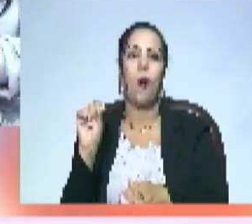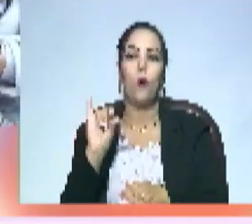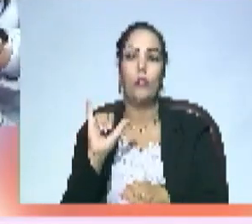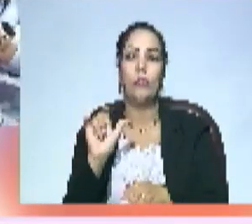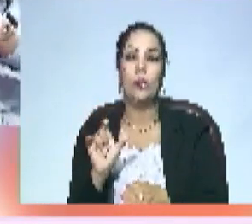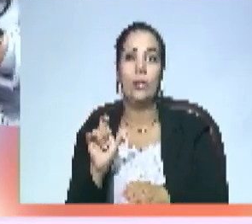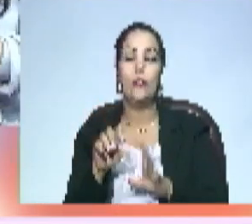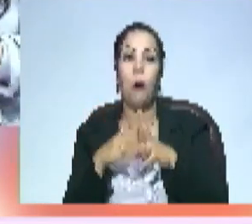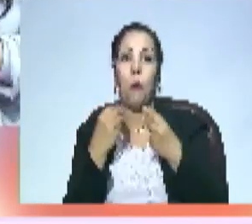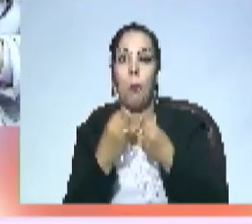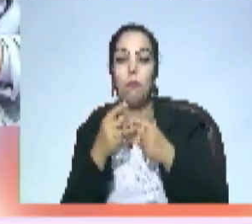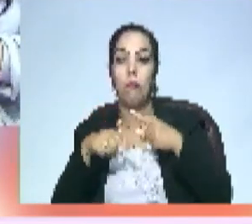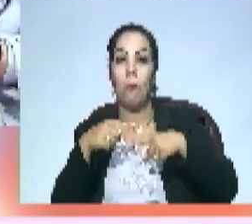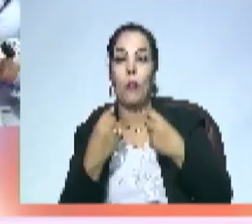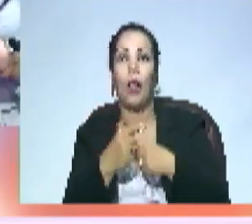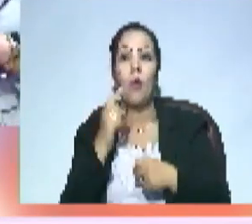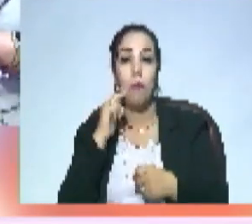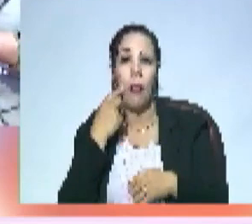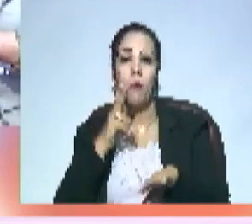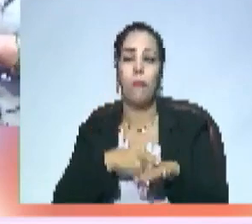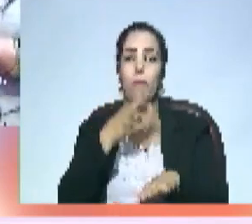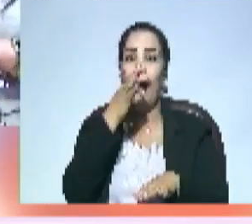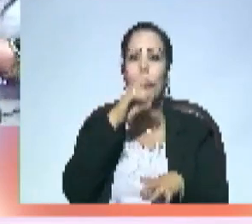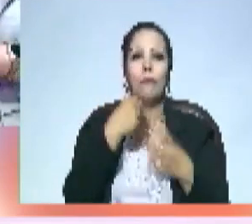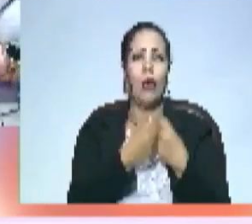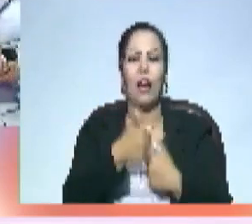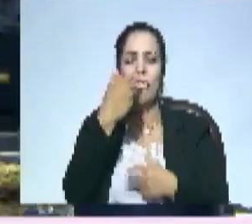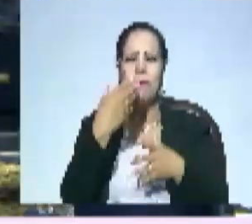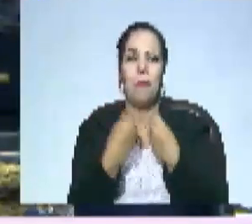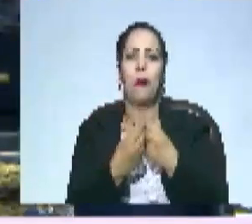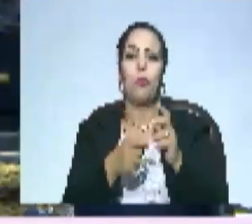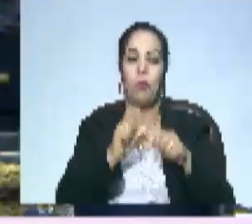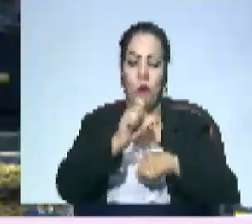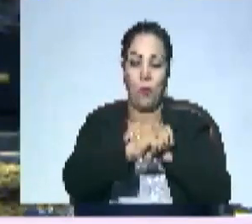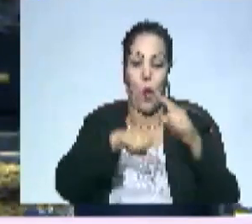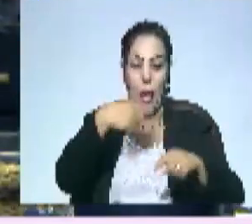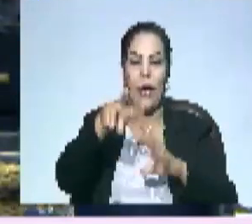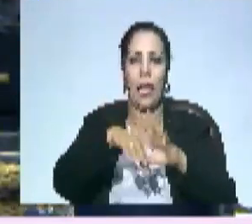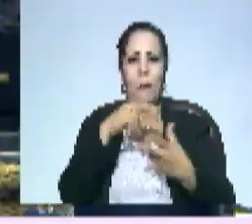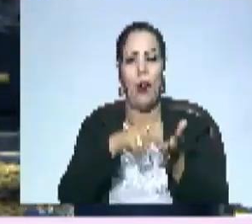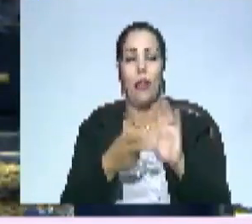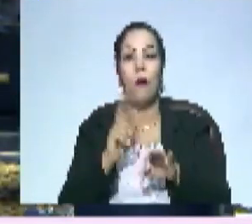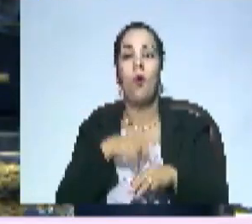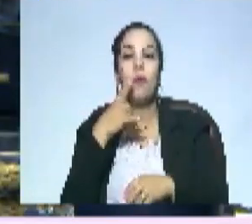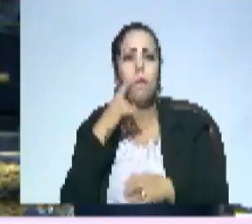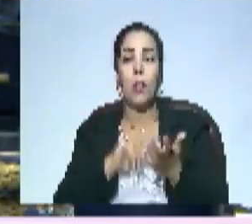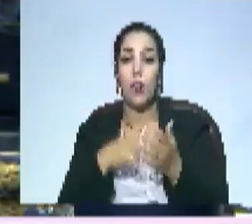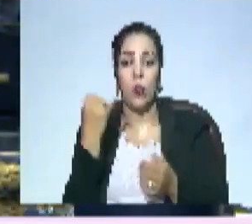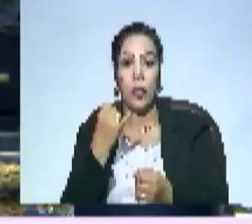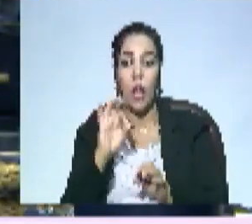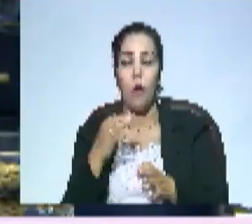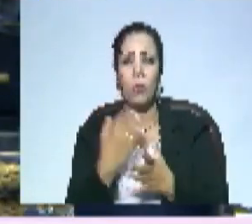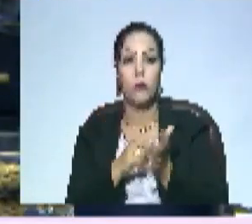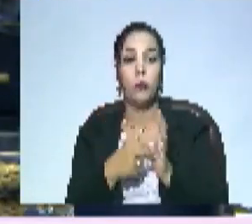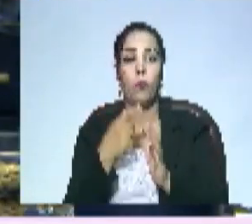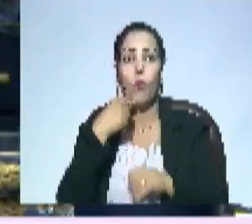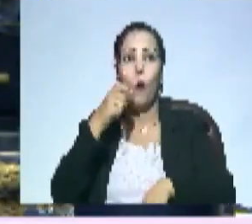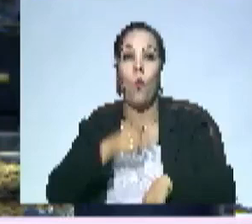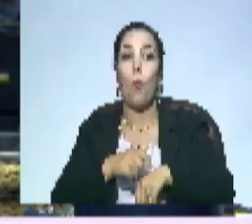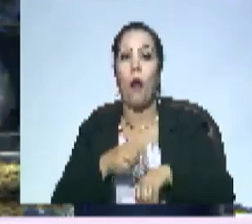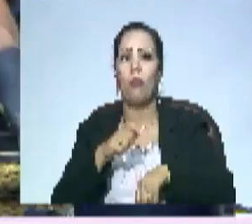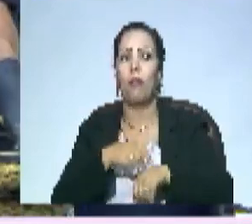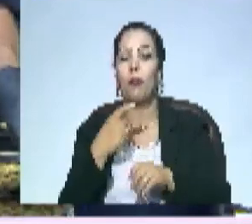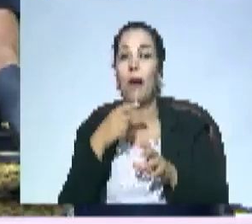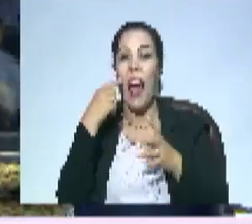احنا نمسكها حاجه حاجه كده تمام حلو قوي وسهل يا شايف يعني برض مش بياخد وقت